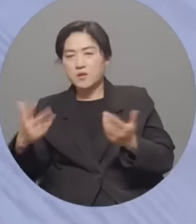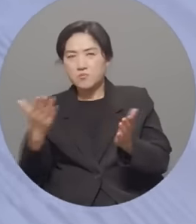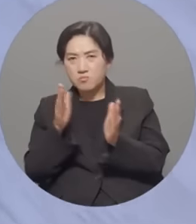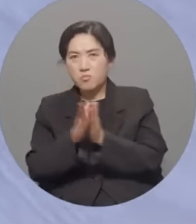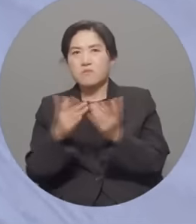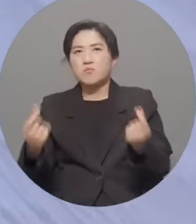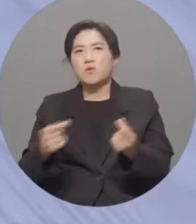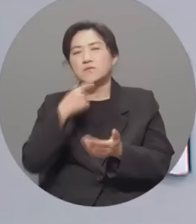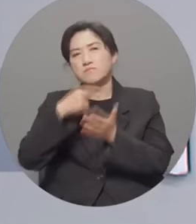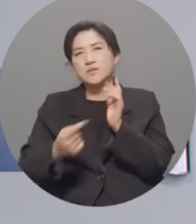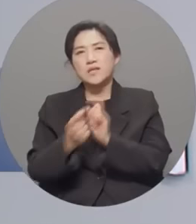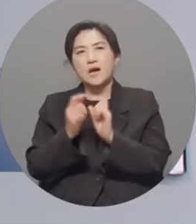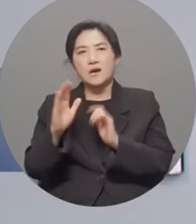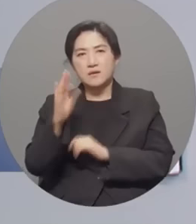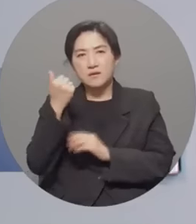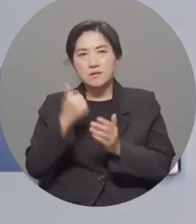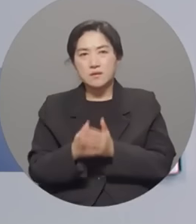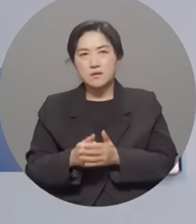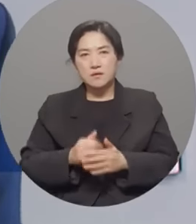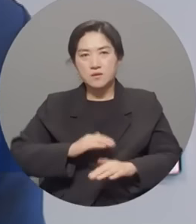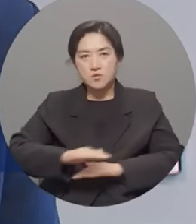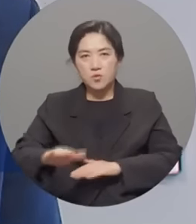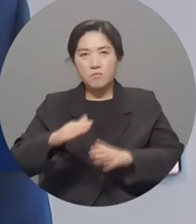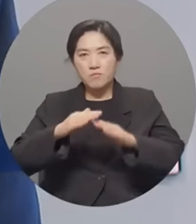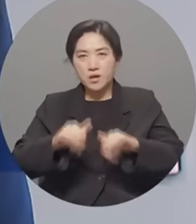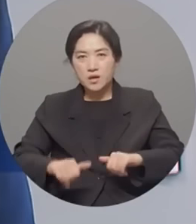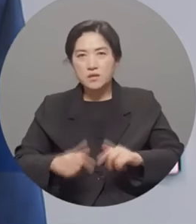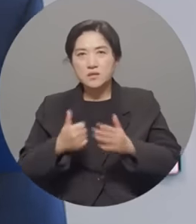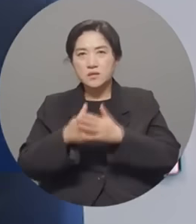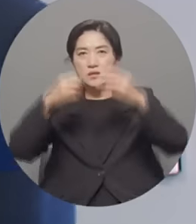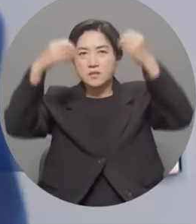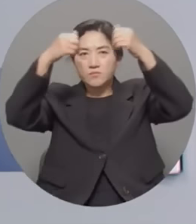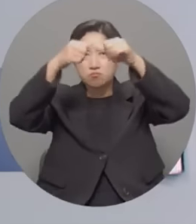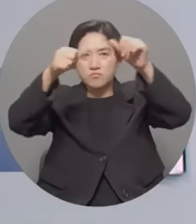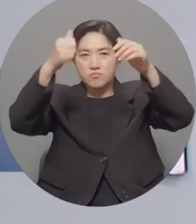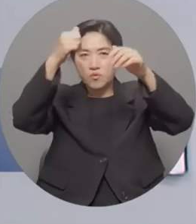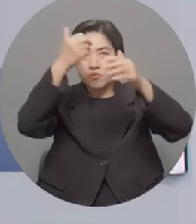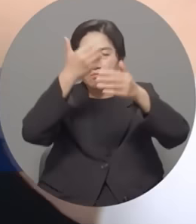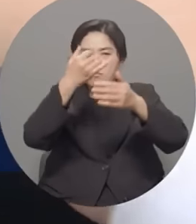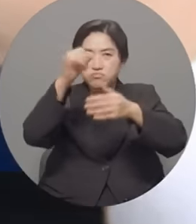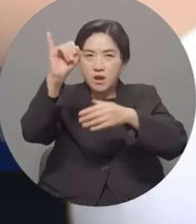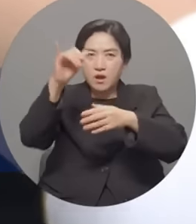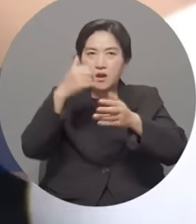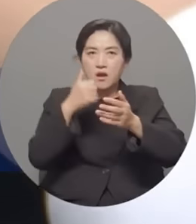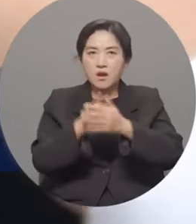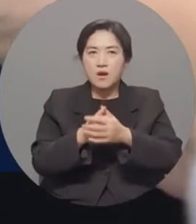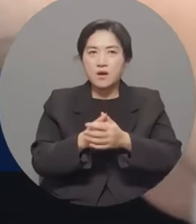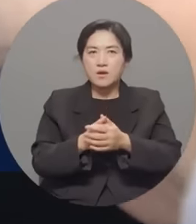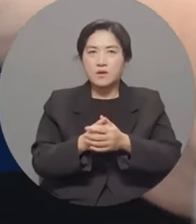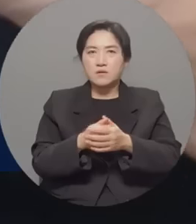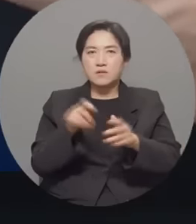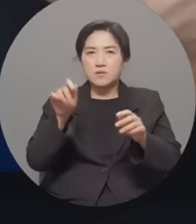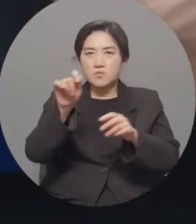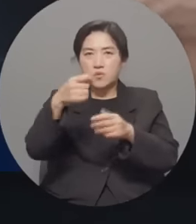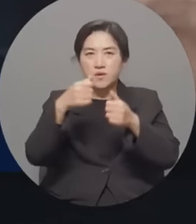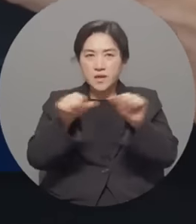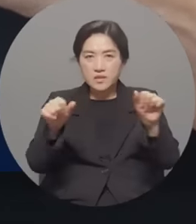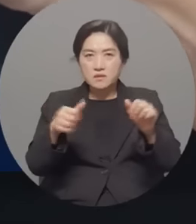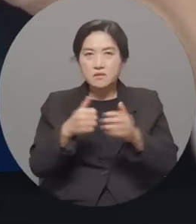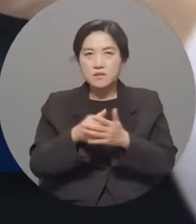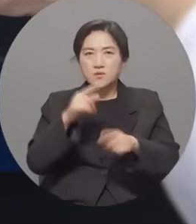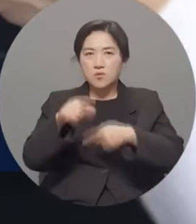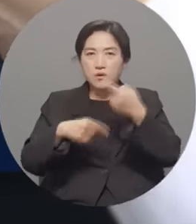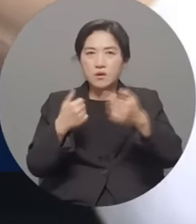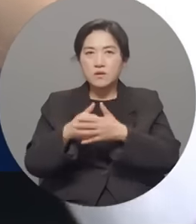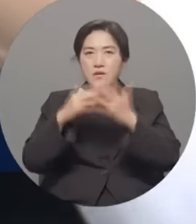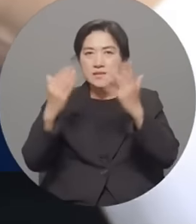겁니다. 도배지라든가 바닥 꺼짐이라든가 등기구 불량이라든가 이런 똑다리가 깨져가지고 이런 걸 교체한다든가